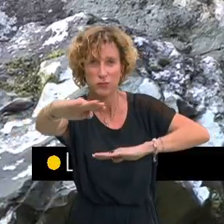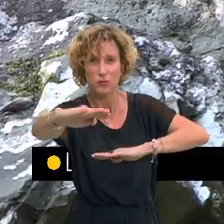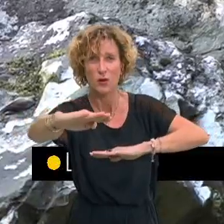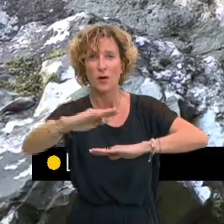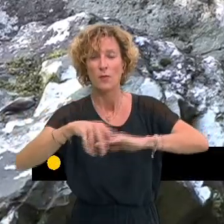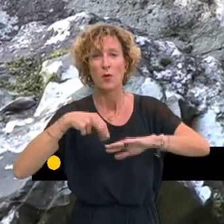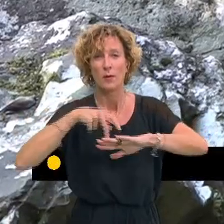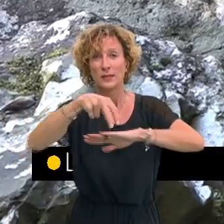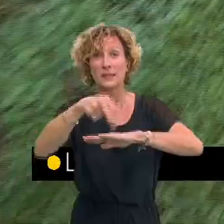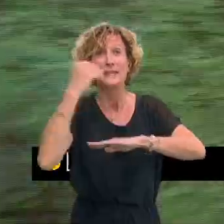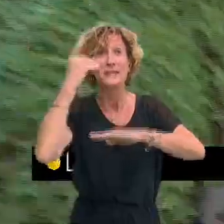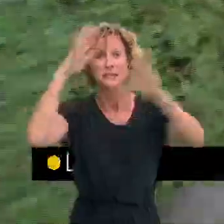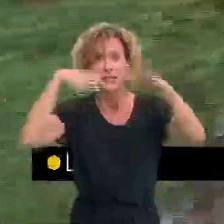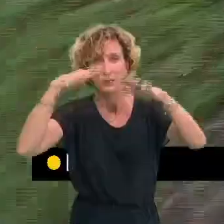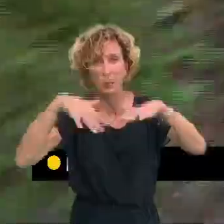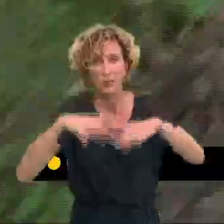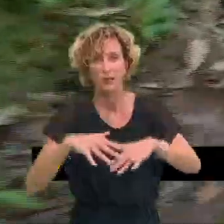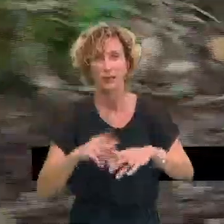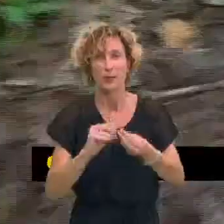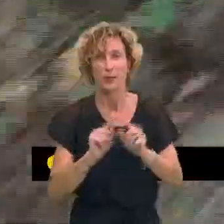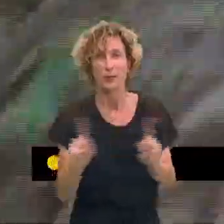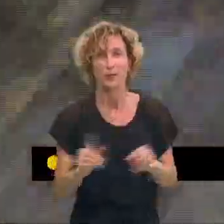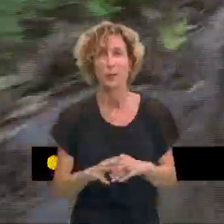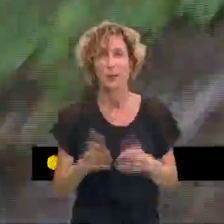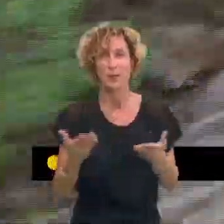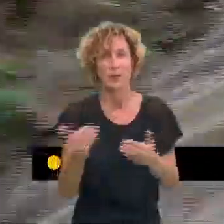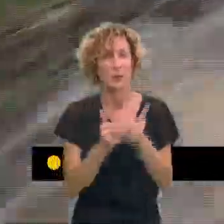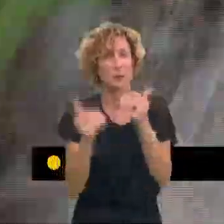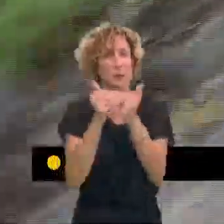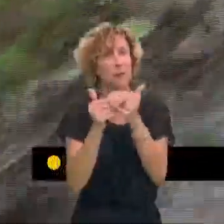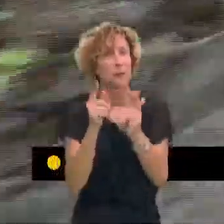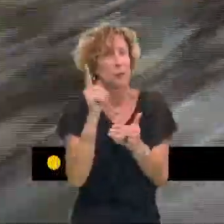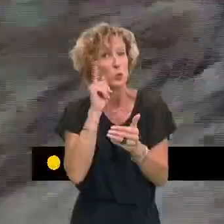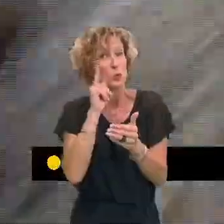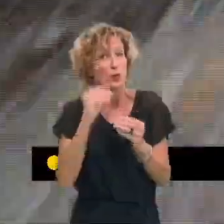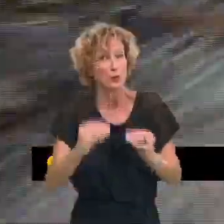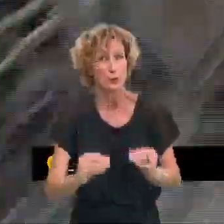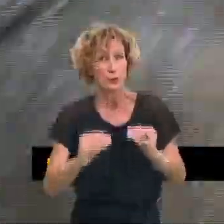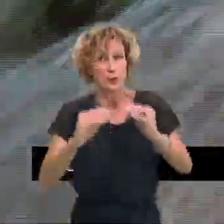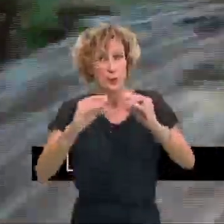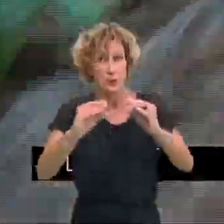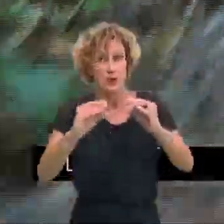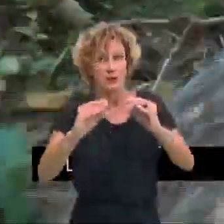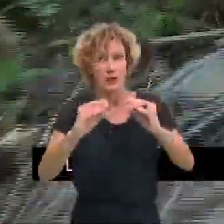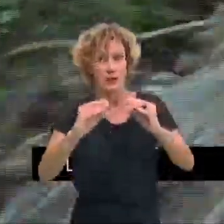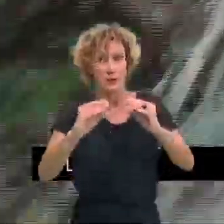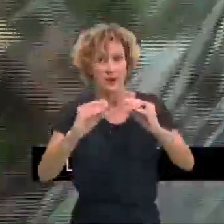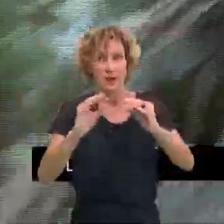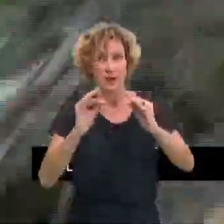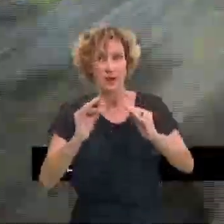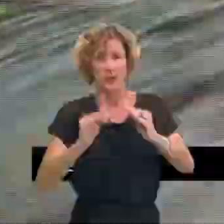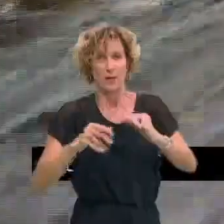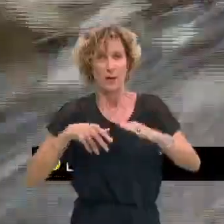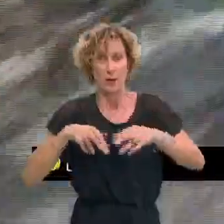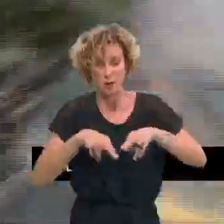en cas de forte pluie. Cette construction sert à surélever le passage du sentier parce